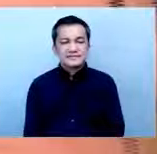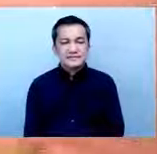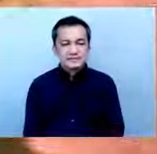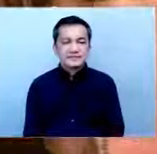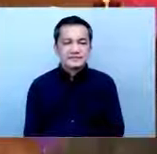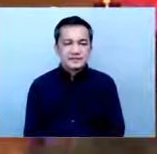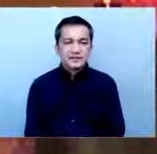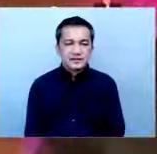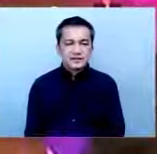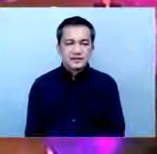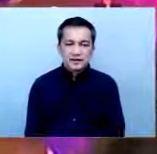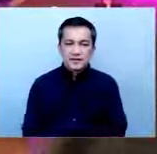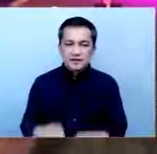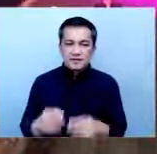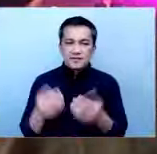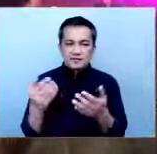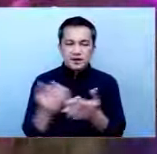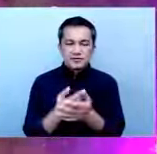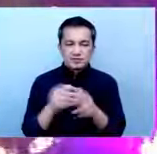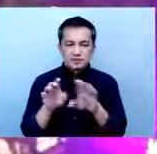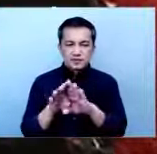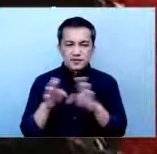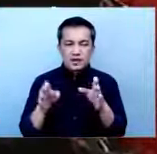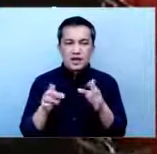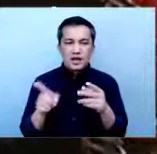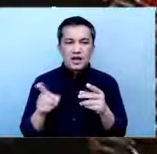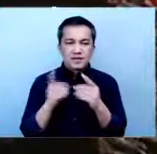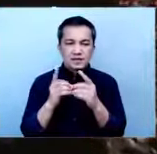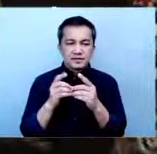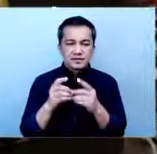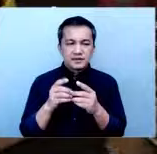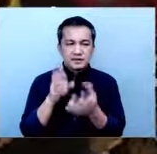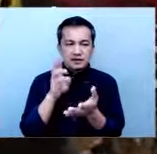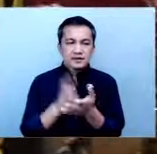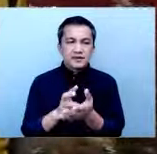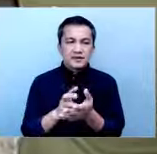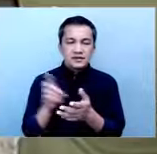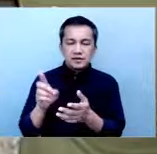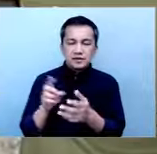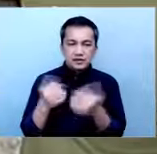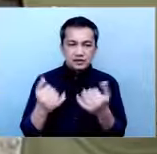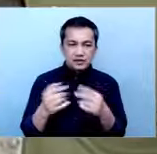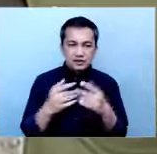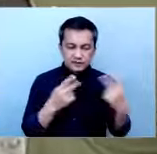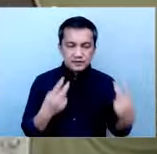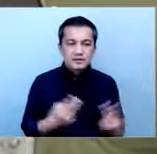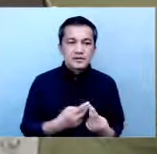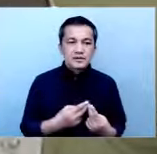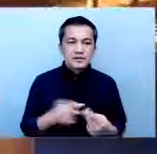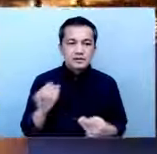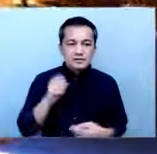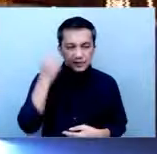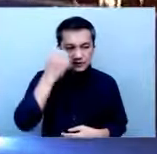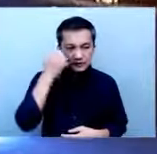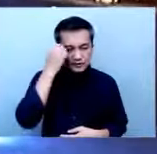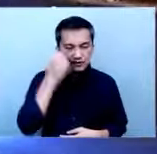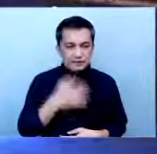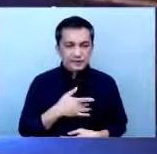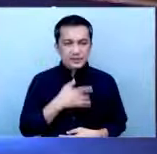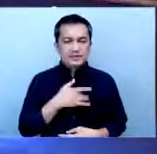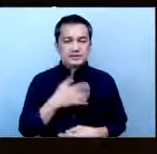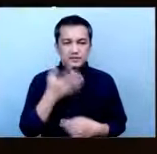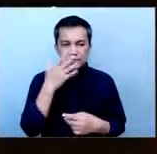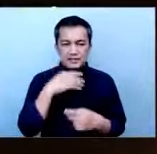Bagong date spot ang kabubukas lang na Pasig River Esplanade ngayong araw ng mga puso. Malayuro pang feels dito dahil sa